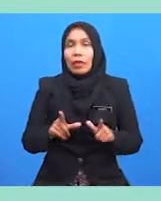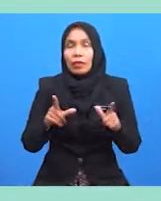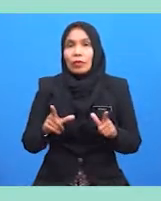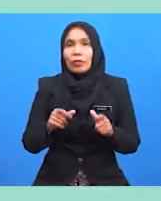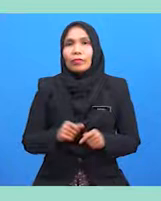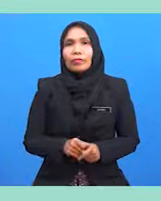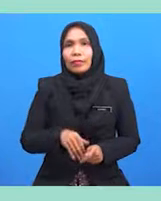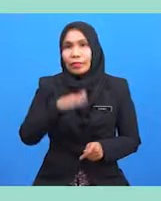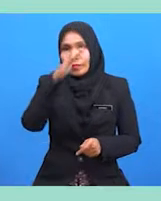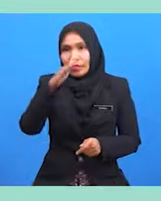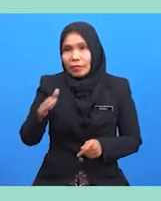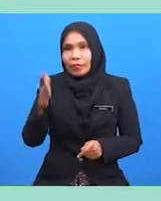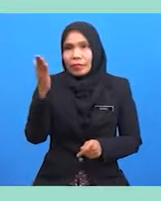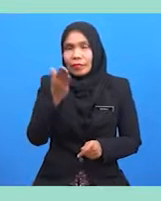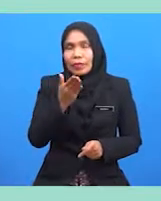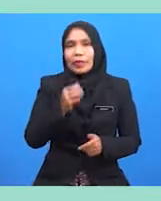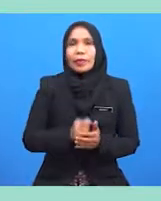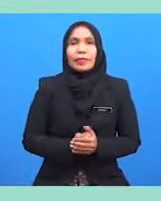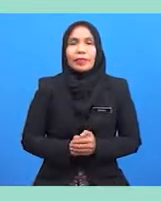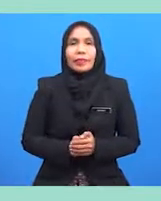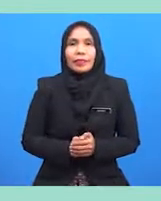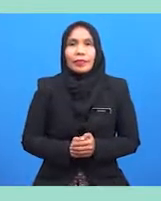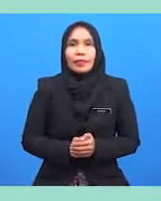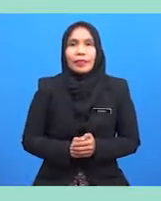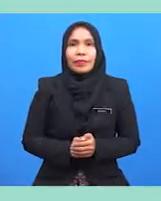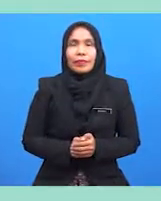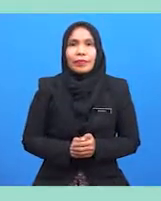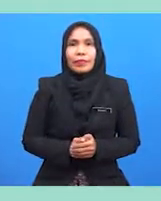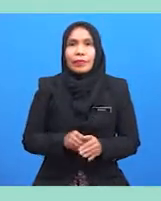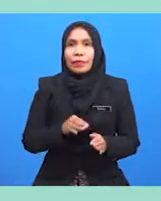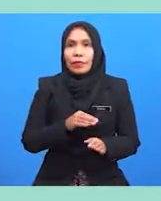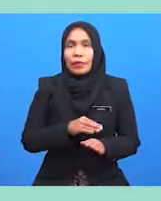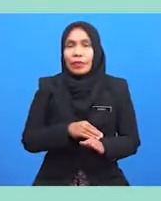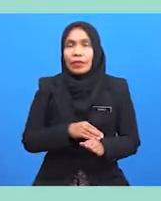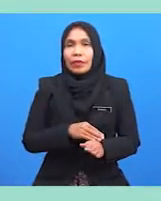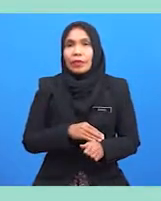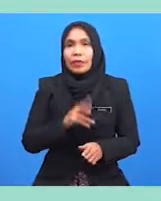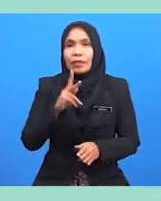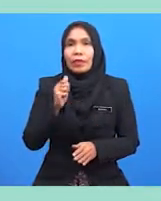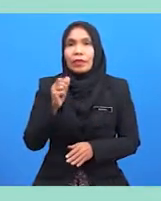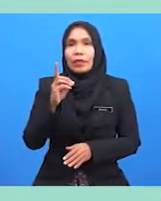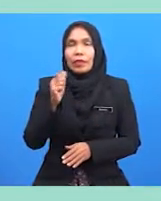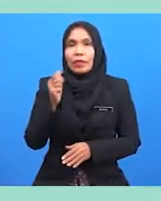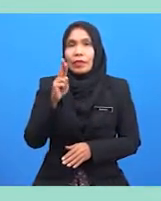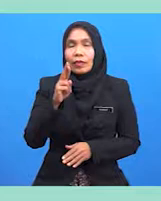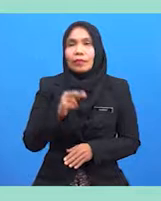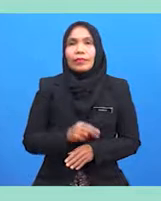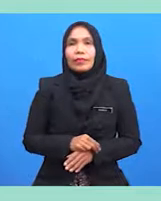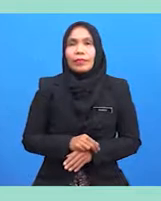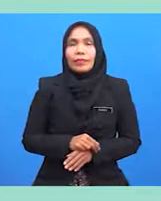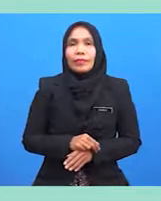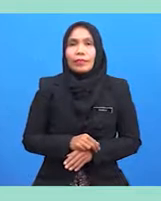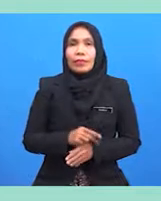kelop penawaran SS pada kadar pertukaran USD1 bersamaan